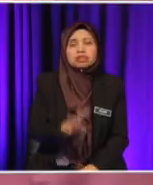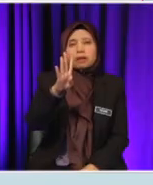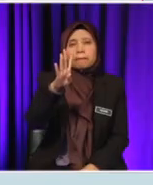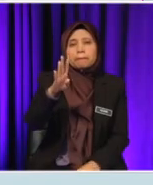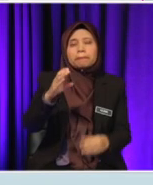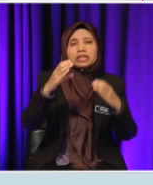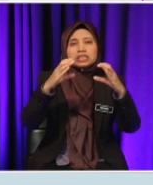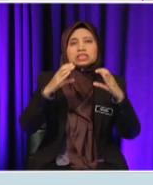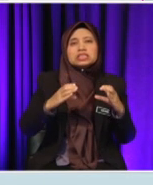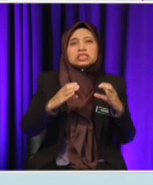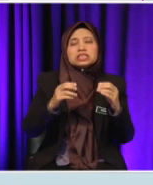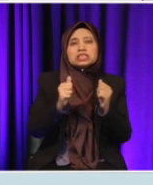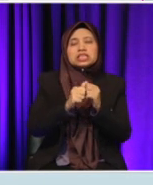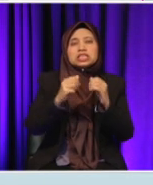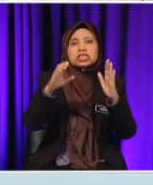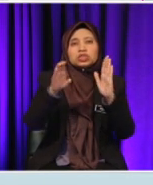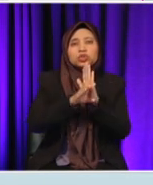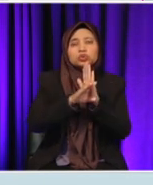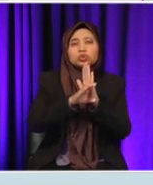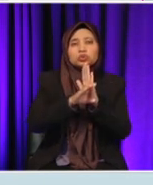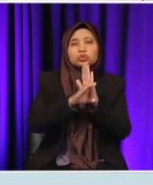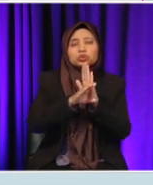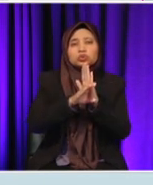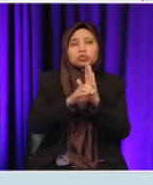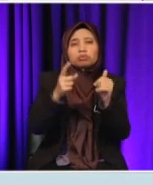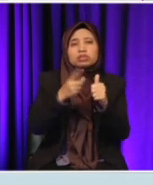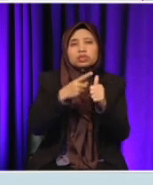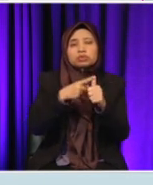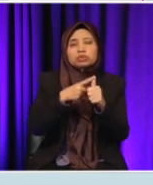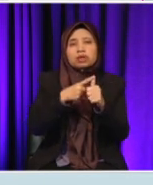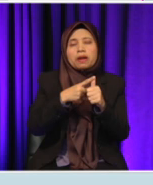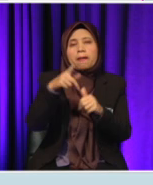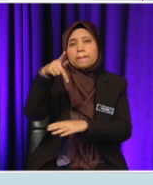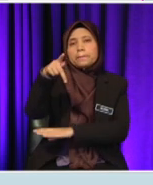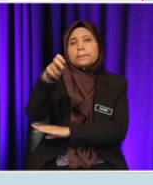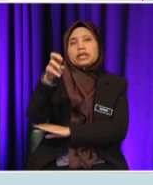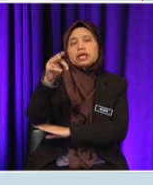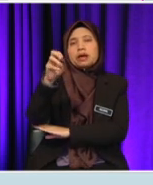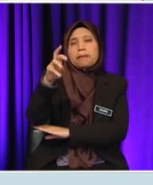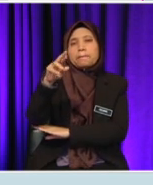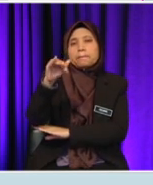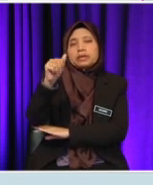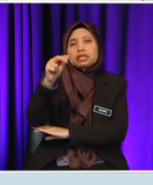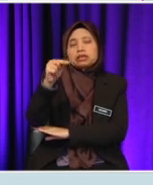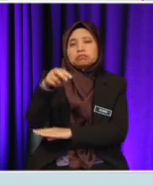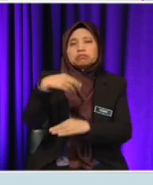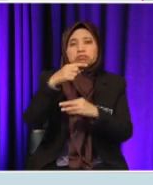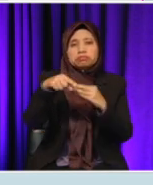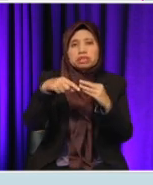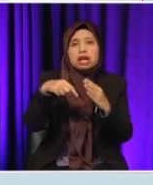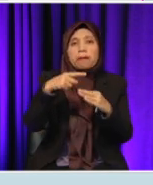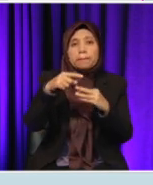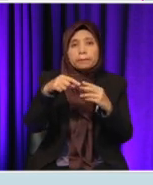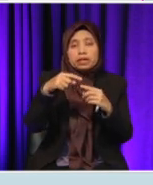beserta dengan contoh dalam cerpen ialah yang pertama adalah pemerian bila Plaza menjawab soal ini